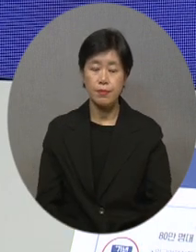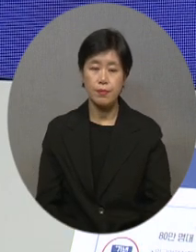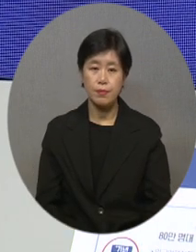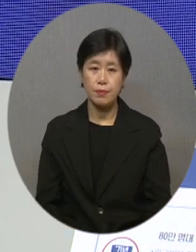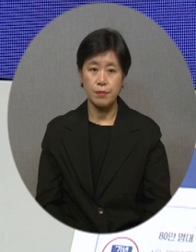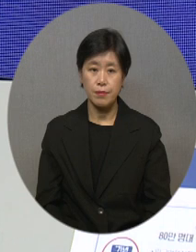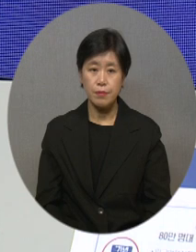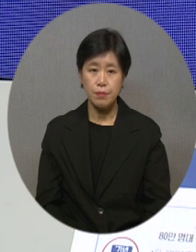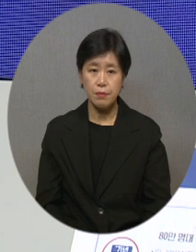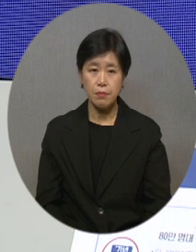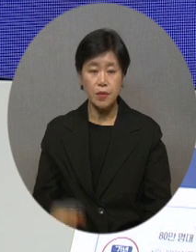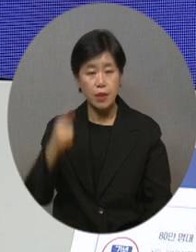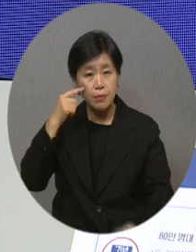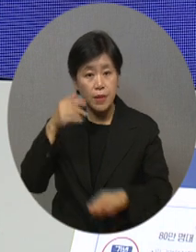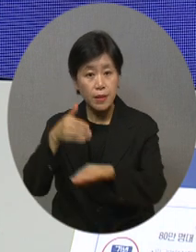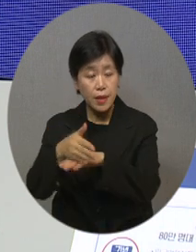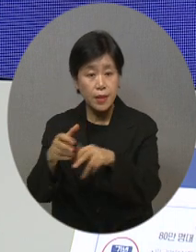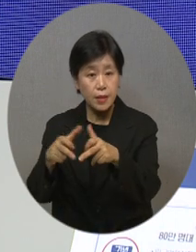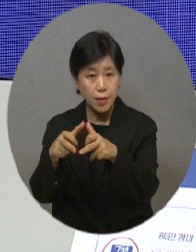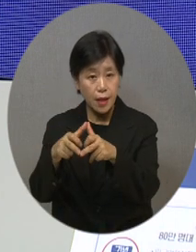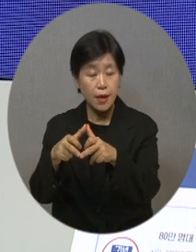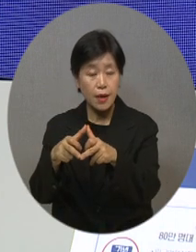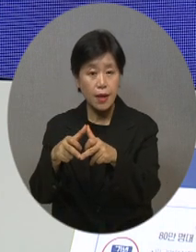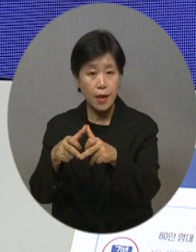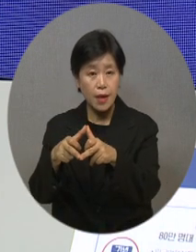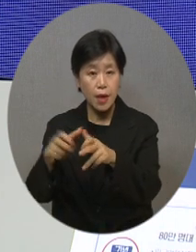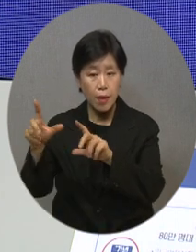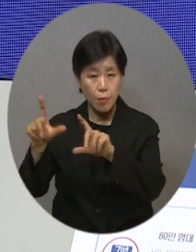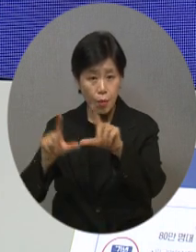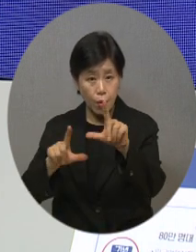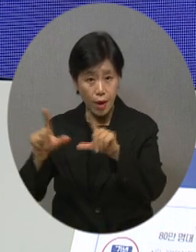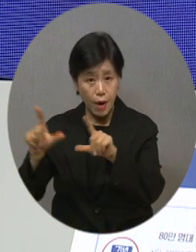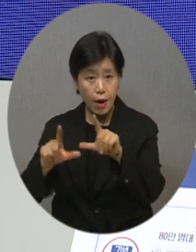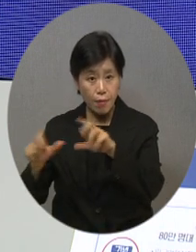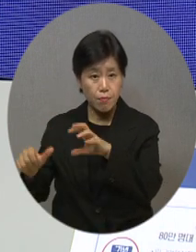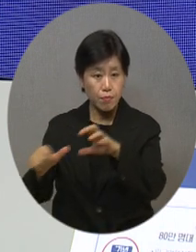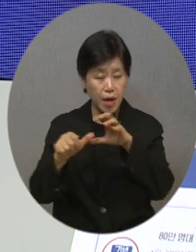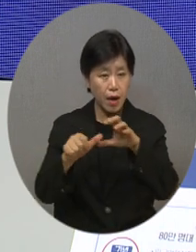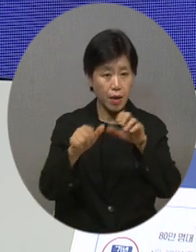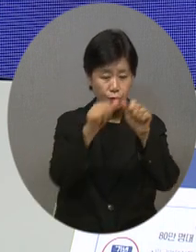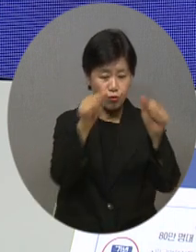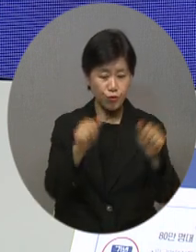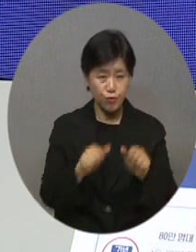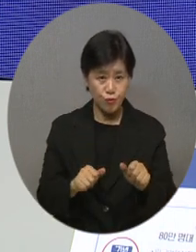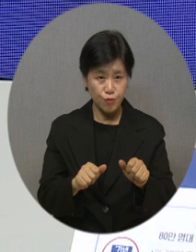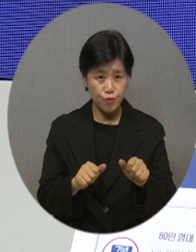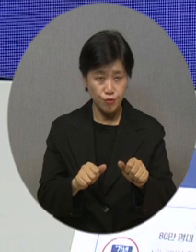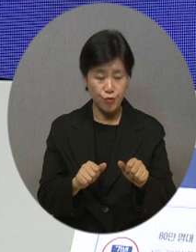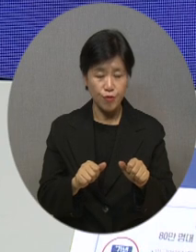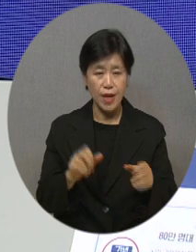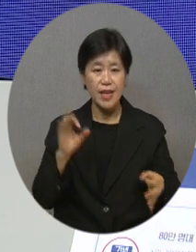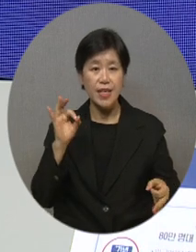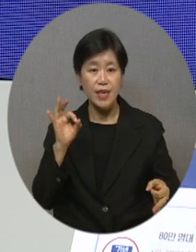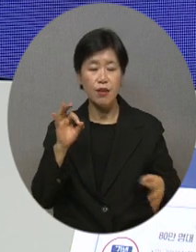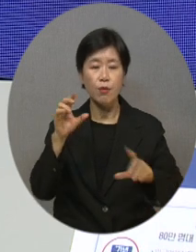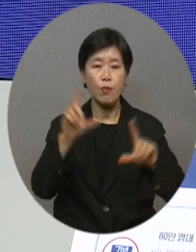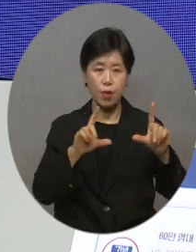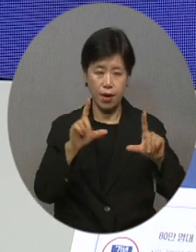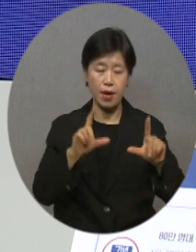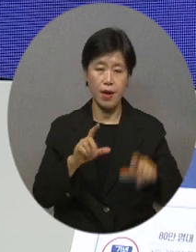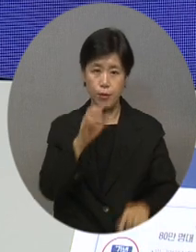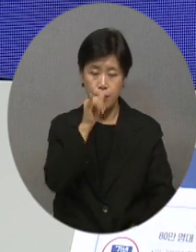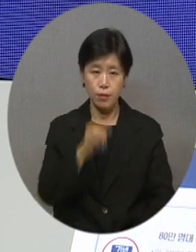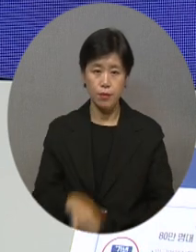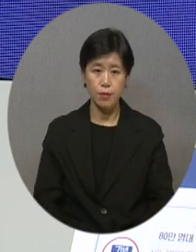우리 발달장애인의 그런 스펙트럼 있는 아이를 캐릭터를 만들어가지고 그 프로에 출연시키고 있었습니다.